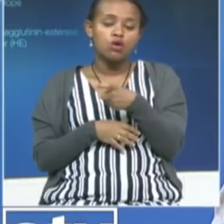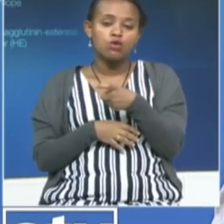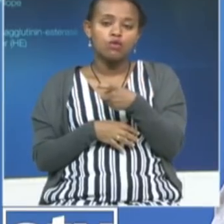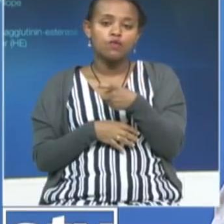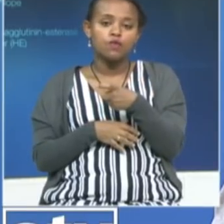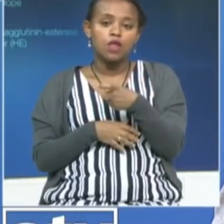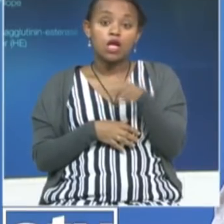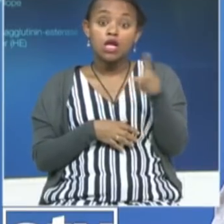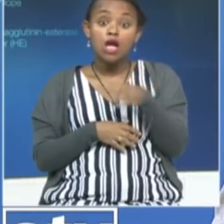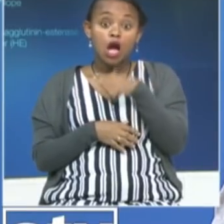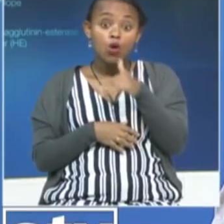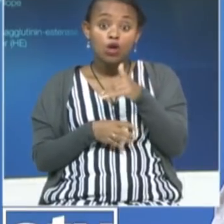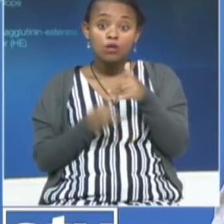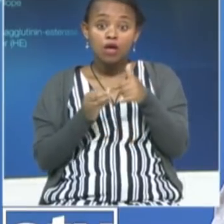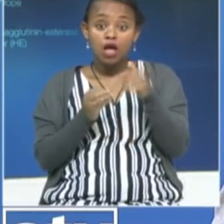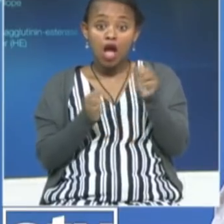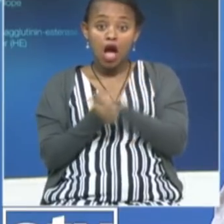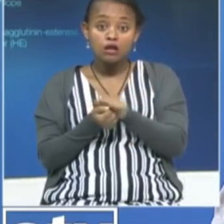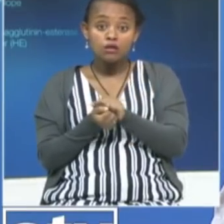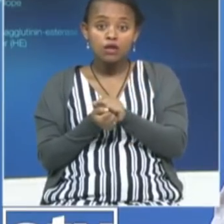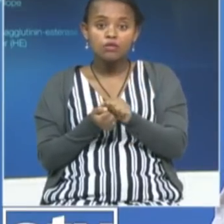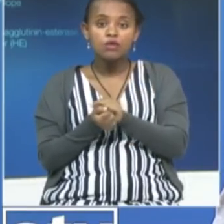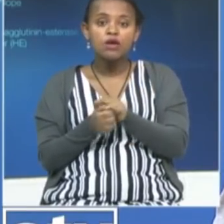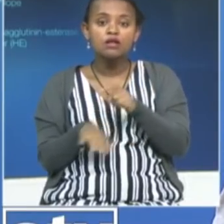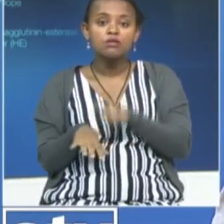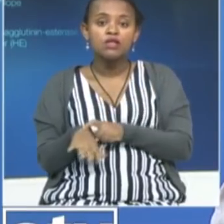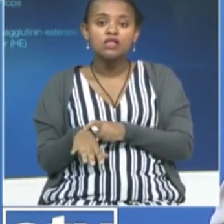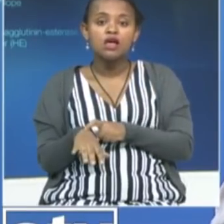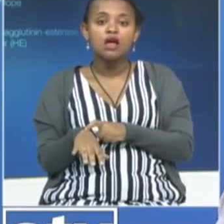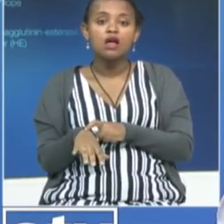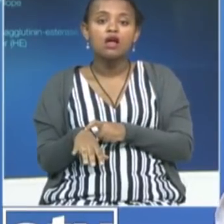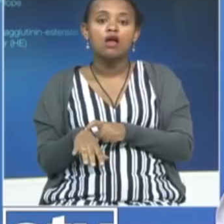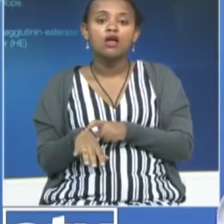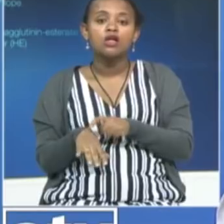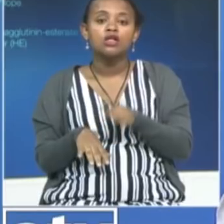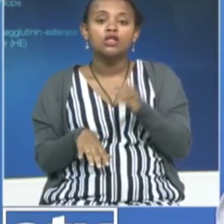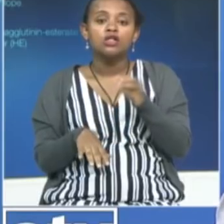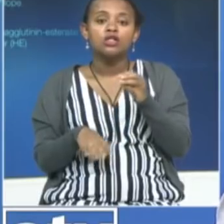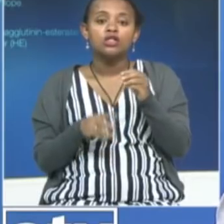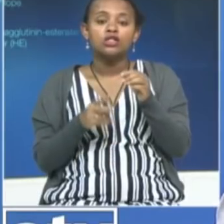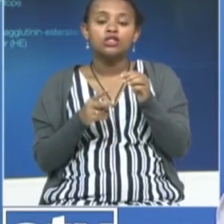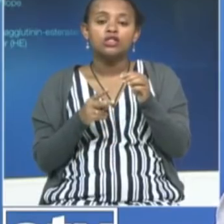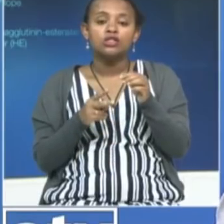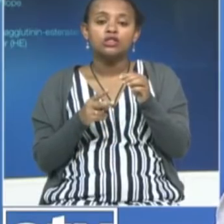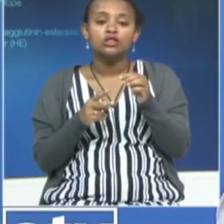ከዛ ካልሆነ በቀር አካባቢ ላይ አጥበን በምናጥብበት ጊዜ አንደኛው የጨርቆቹ